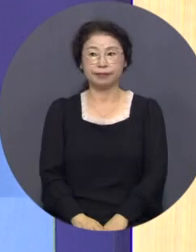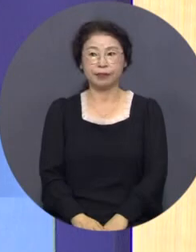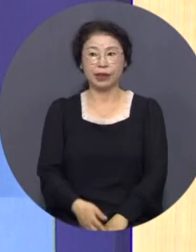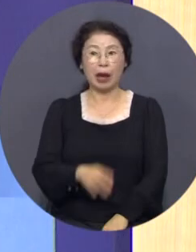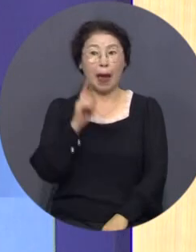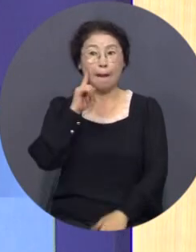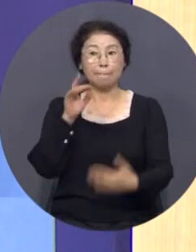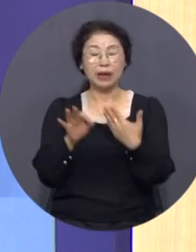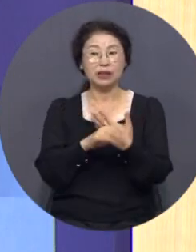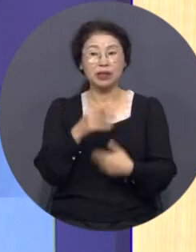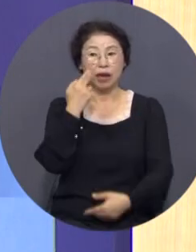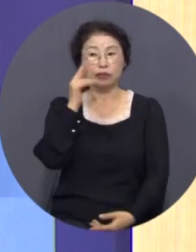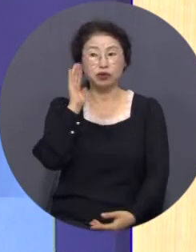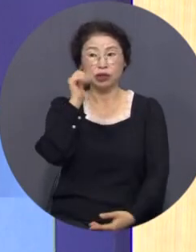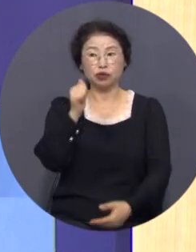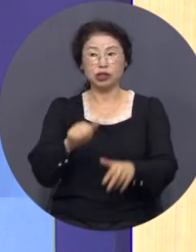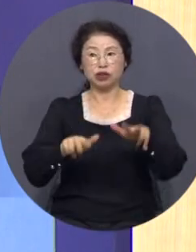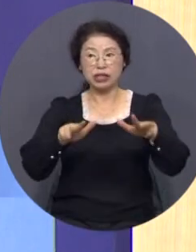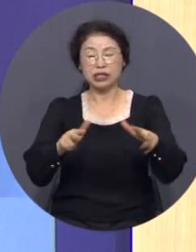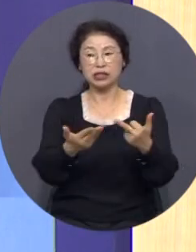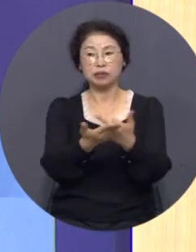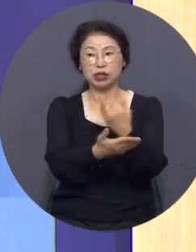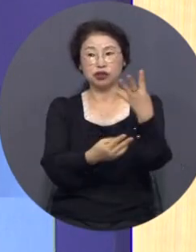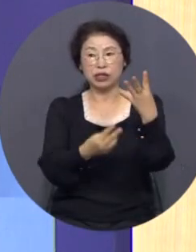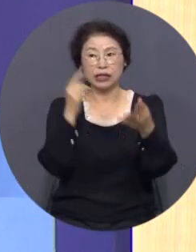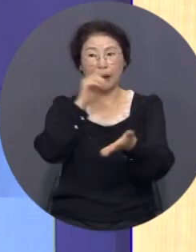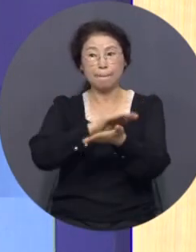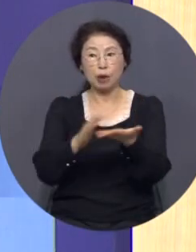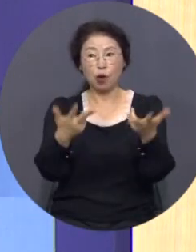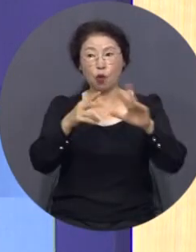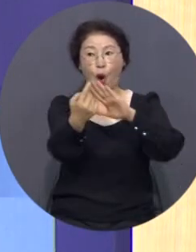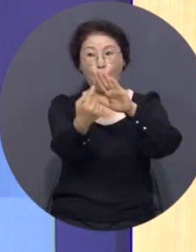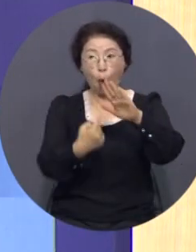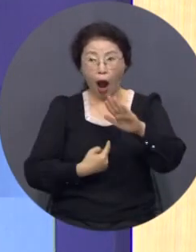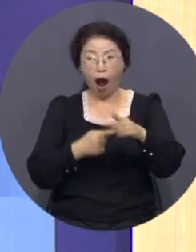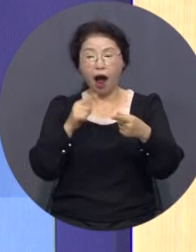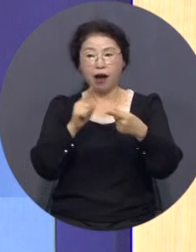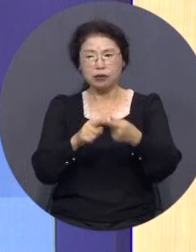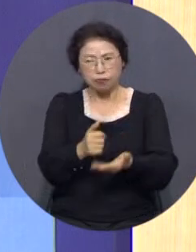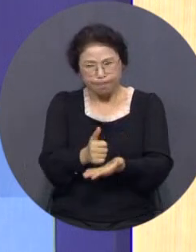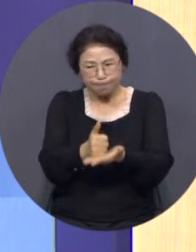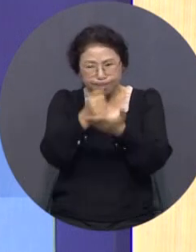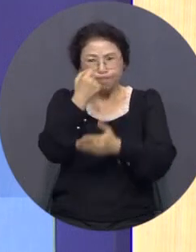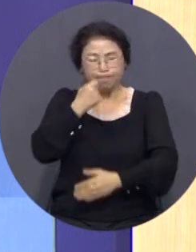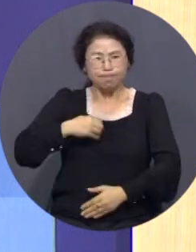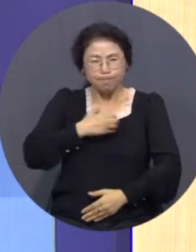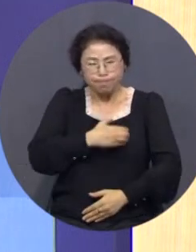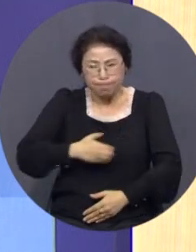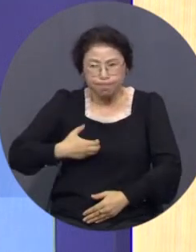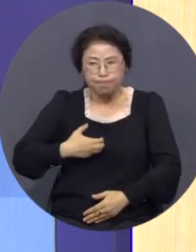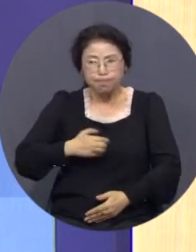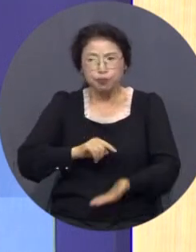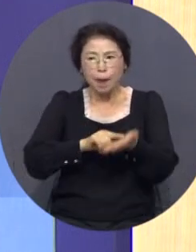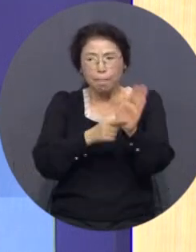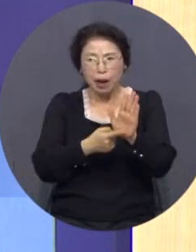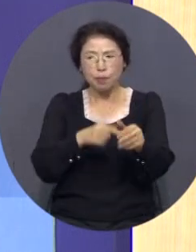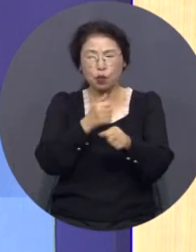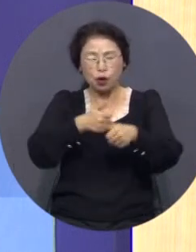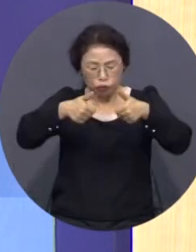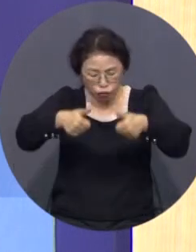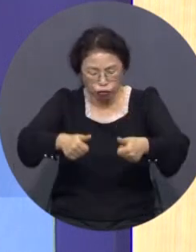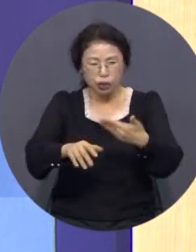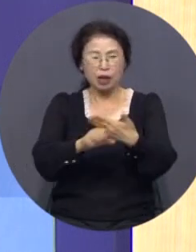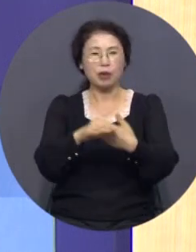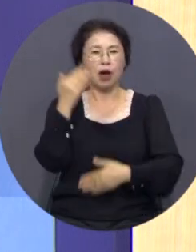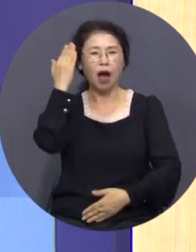Biden were to visit the Jeju 4.3 Peace Park and show his respects, show his